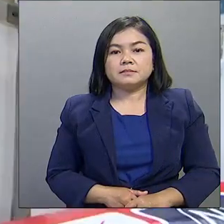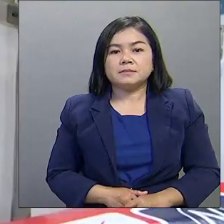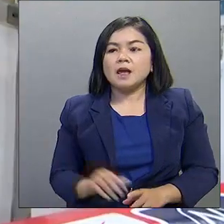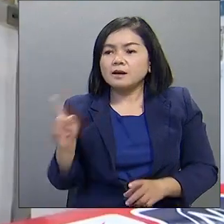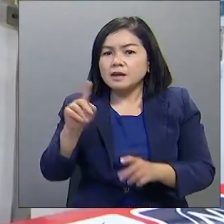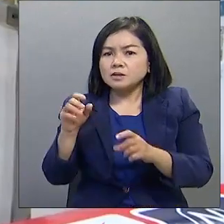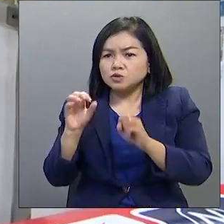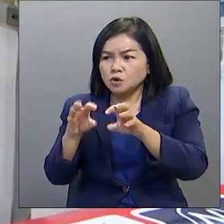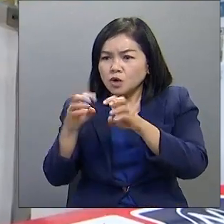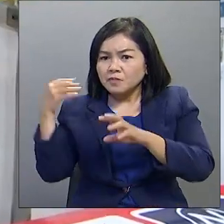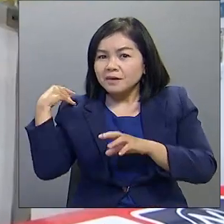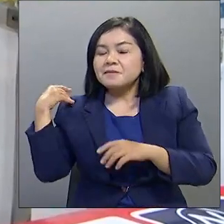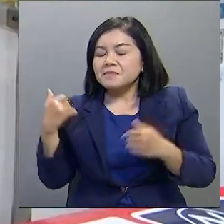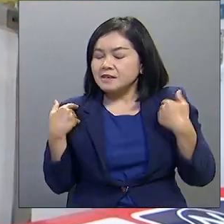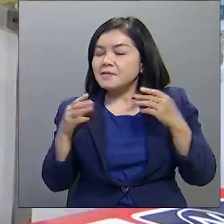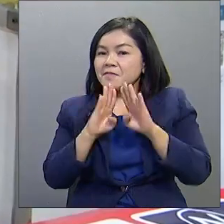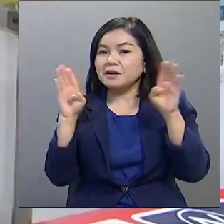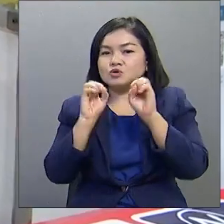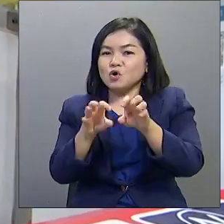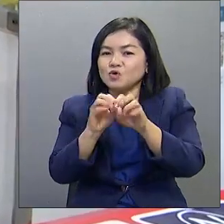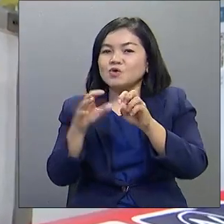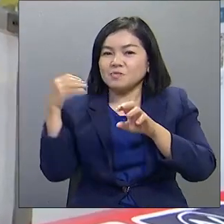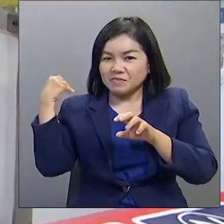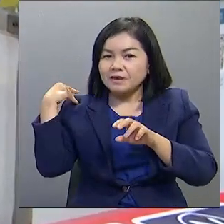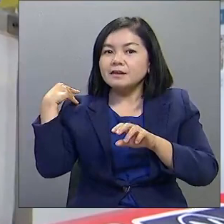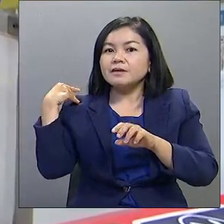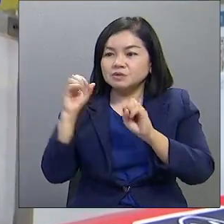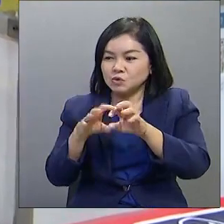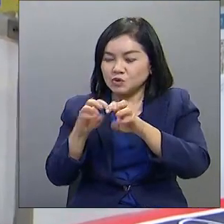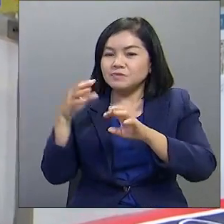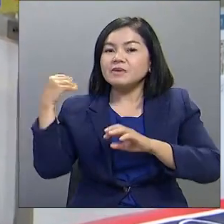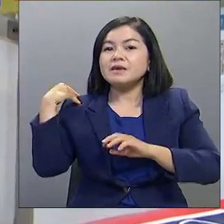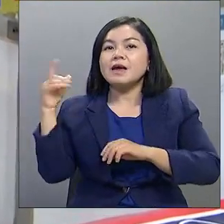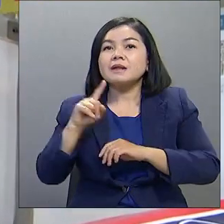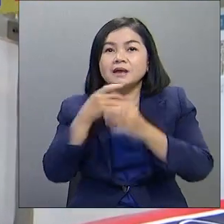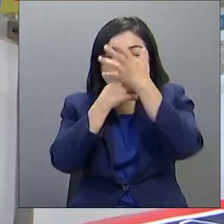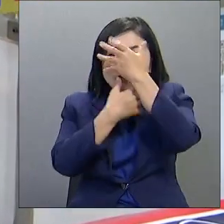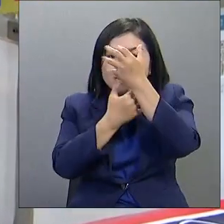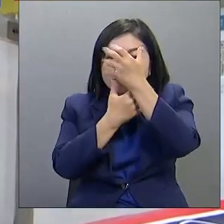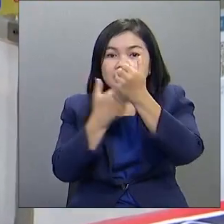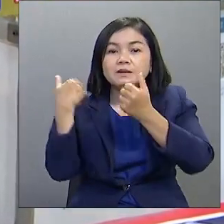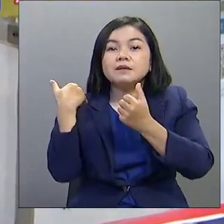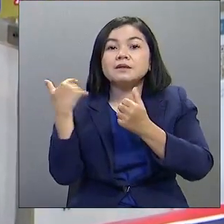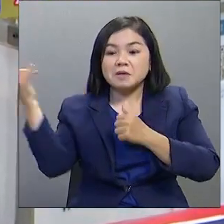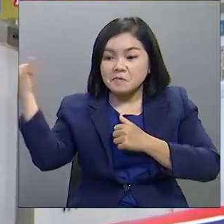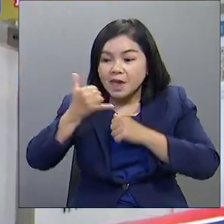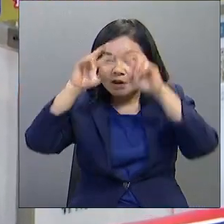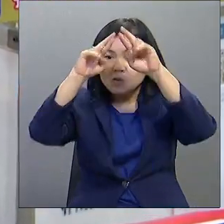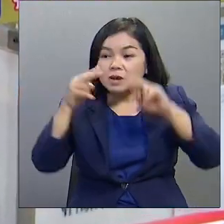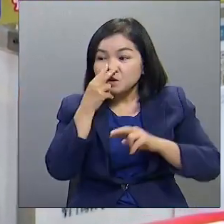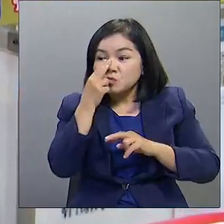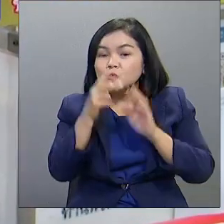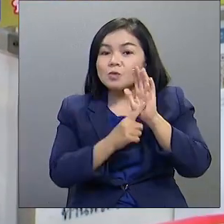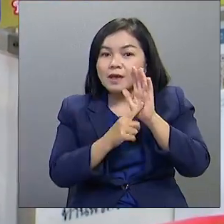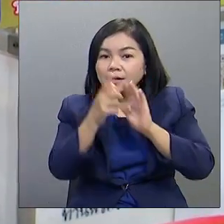ด้วยมั้ยคะเนี่ย มีครับเปิดสอนครับเปิดสอนได้ด้วยครับสำหรับคนที่สนใจมาศึกษาที่จุดขายก็มาได้ จ้ะ